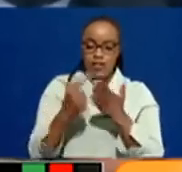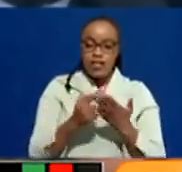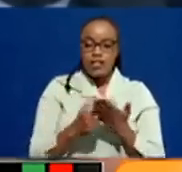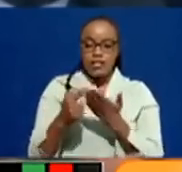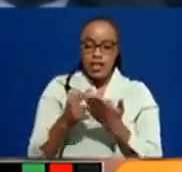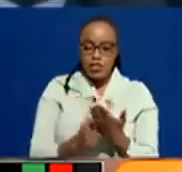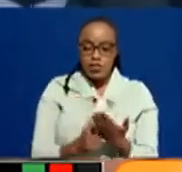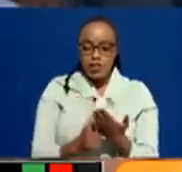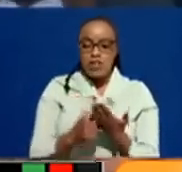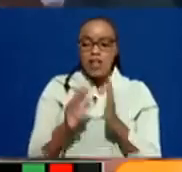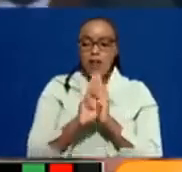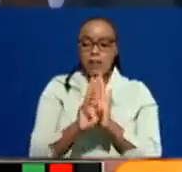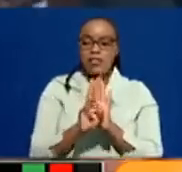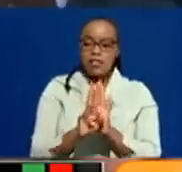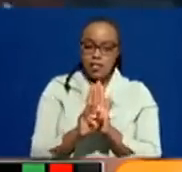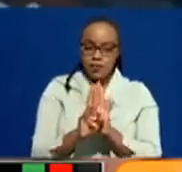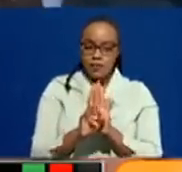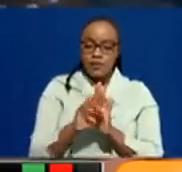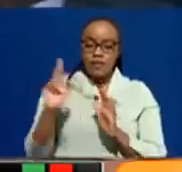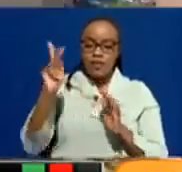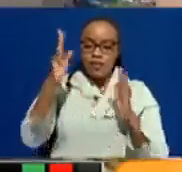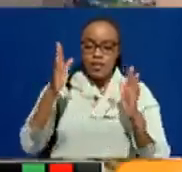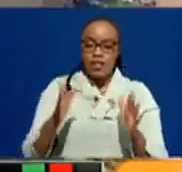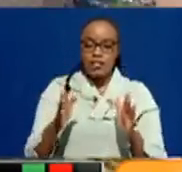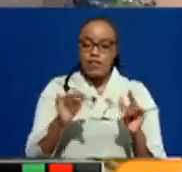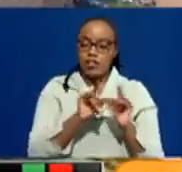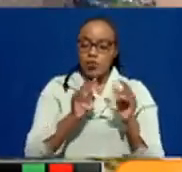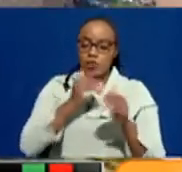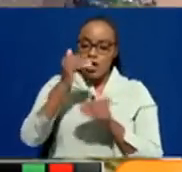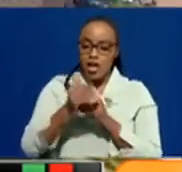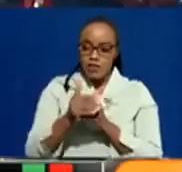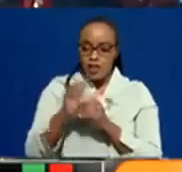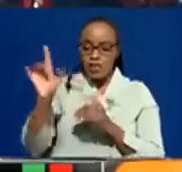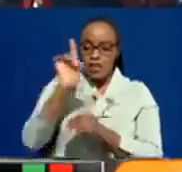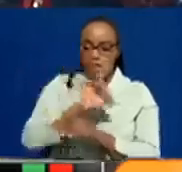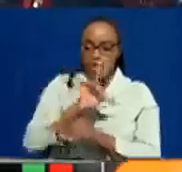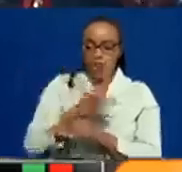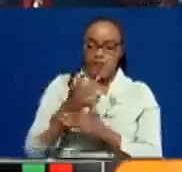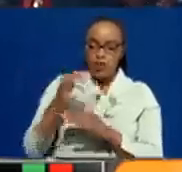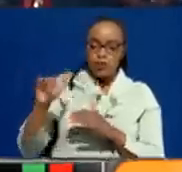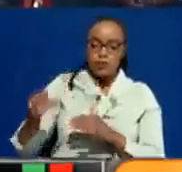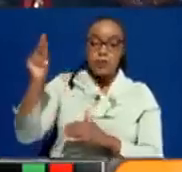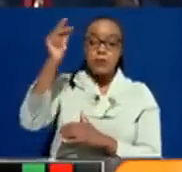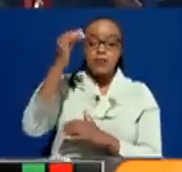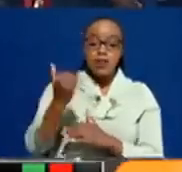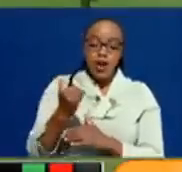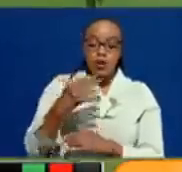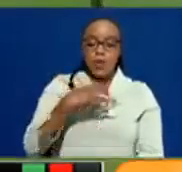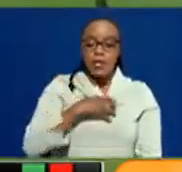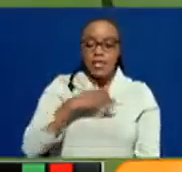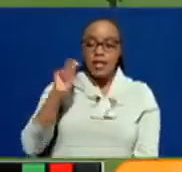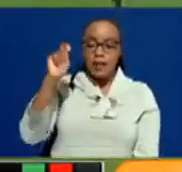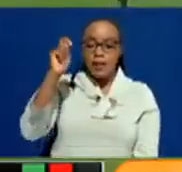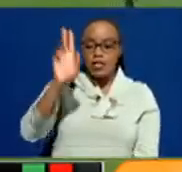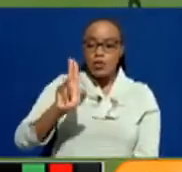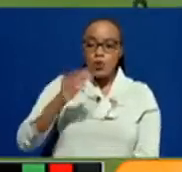those discussions on behalf of the people of Kenya. Na baada ya siku ya shughuli chungu nzima, sasa rais mstaafu Uhuru Kenyatta